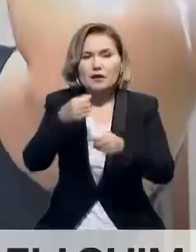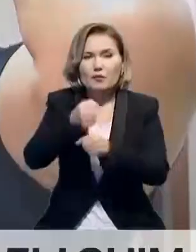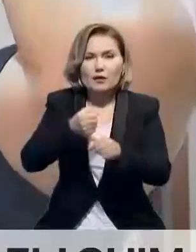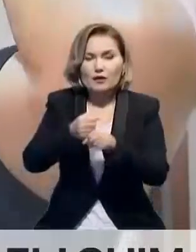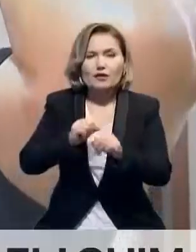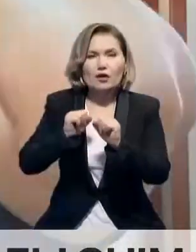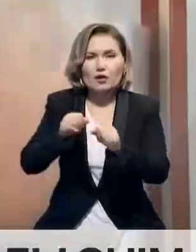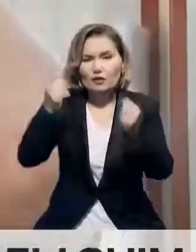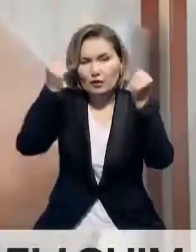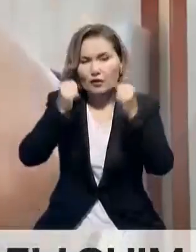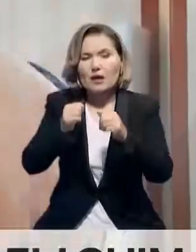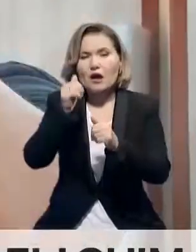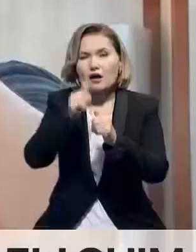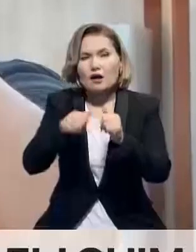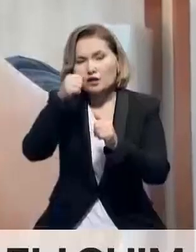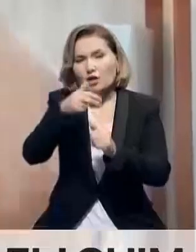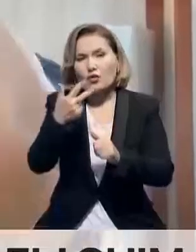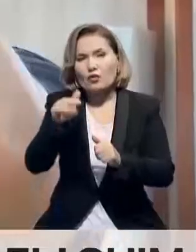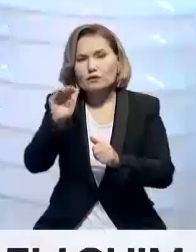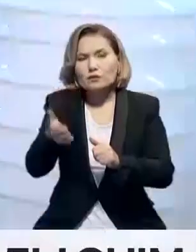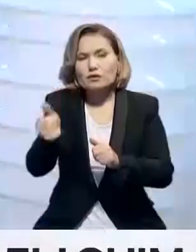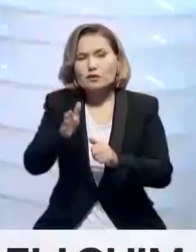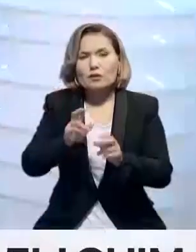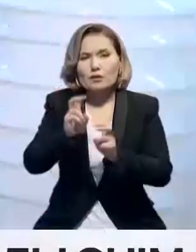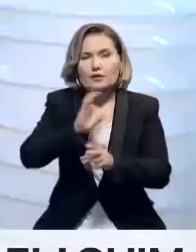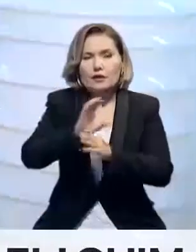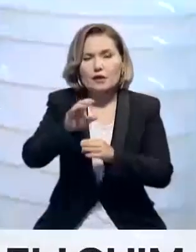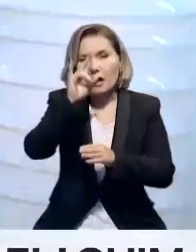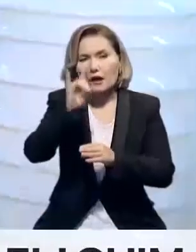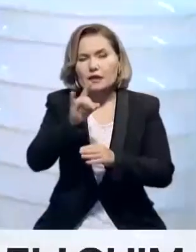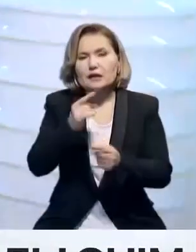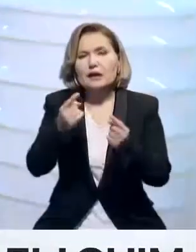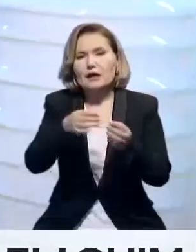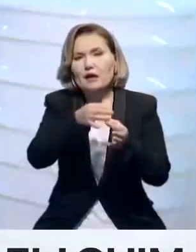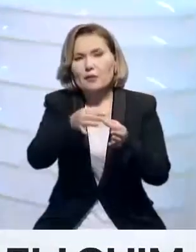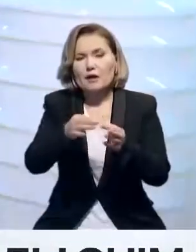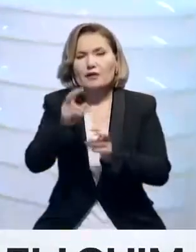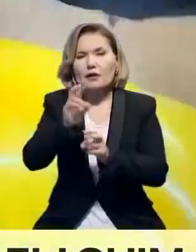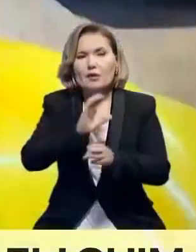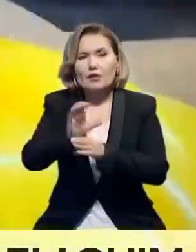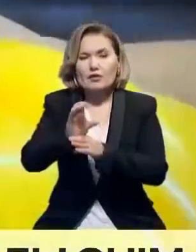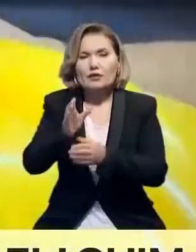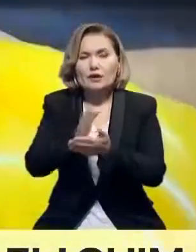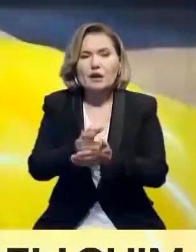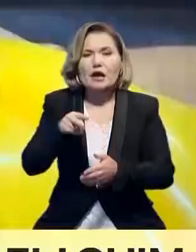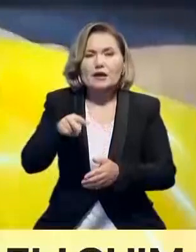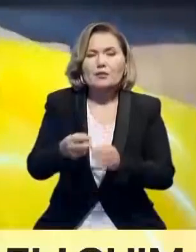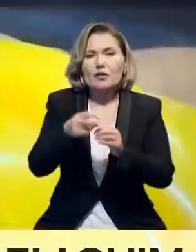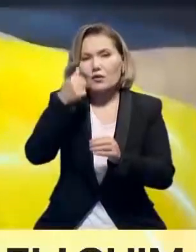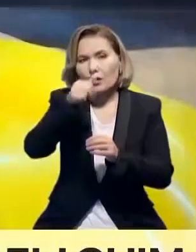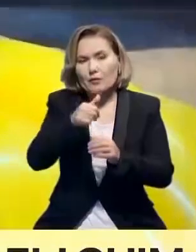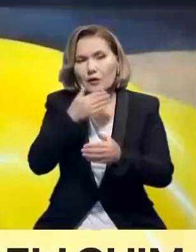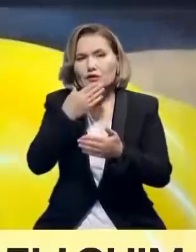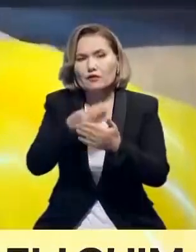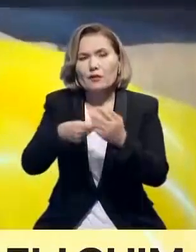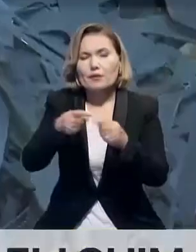қорғаныш құралының жылына 30 мың данасы шығарылып, Қазақстанның түкпір-түкпіріндегі ірі компанияларға жөнелтіледі. Ал 2013 жылы ісін енді